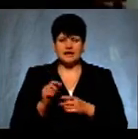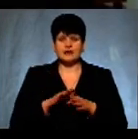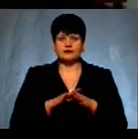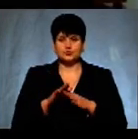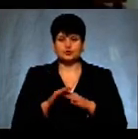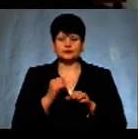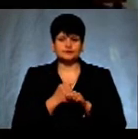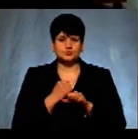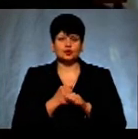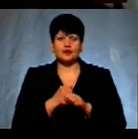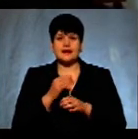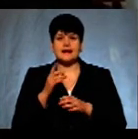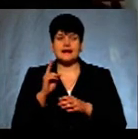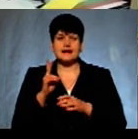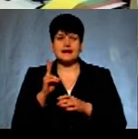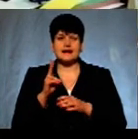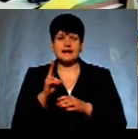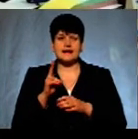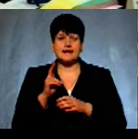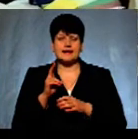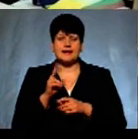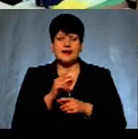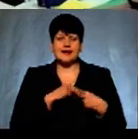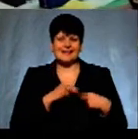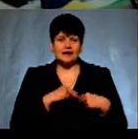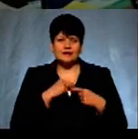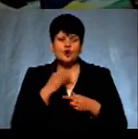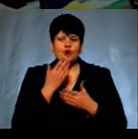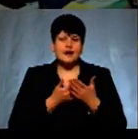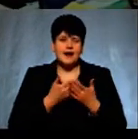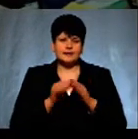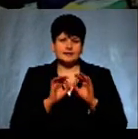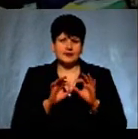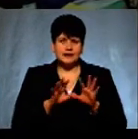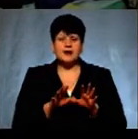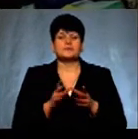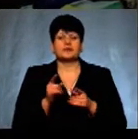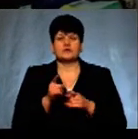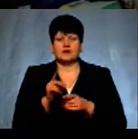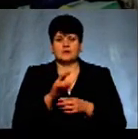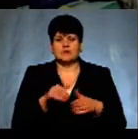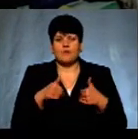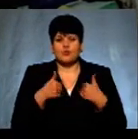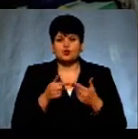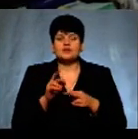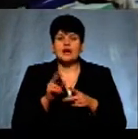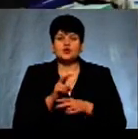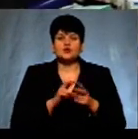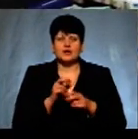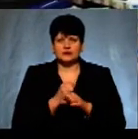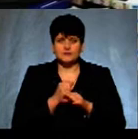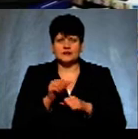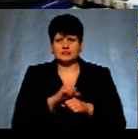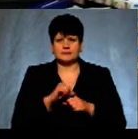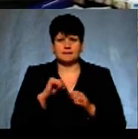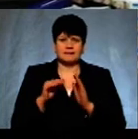функцію кар'єрного радника. Анастасія Василіна, я вам запропоную сьогодні семінар з техніки пошуку роботи, як пошукати, щоб ви